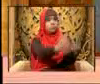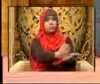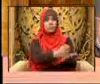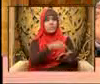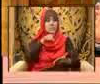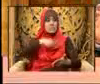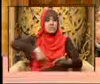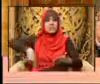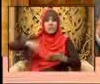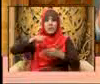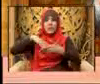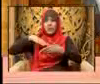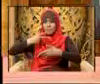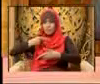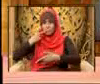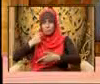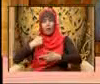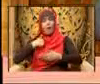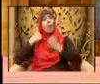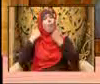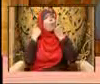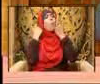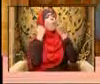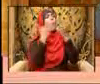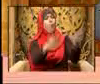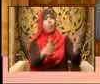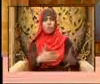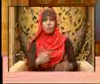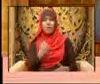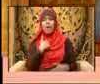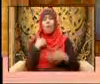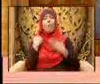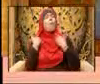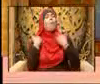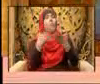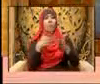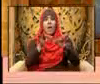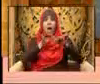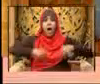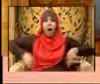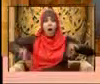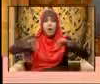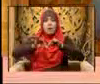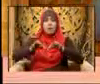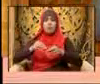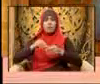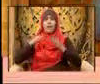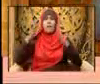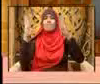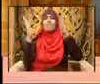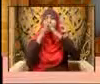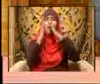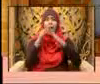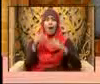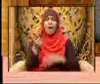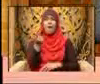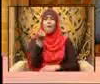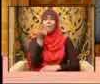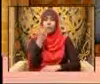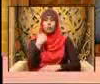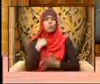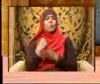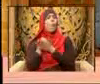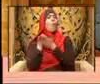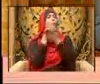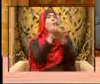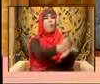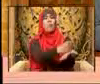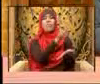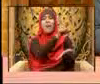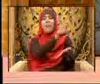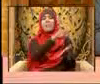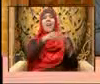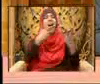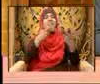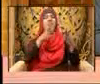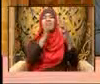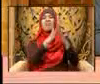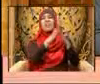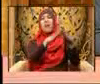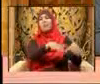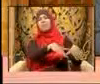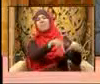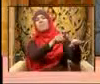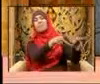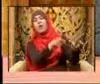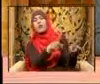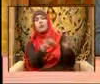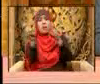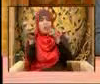من الأوس والخزرج عرضوا متاعهم وعرضوا أراضيهم وعرضوا أموالهم على المهاجرين، ولكن المهاجرون